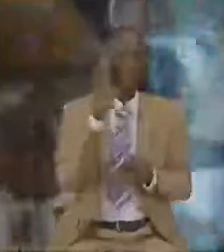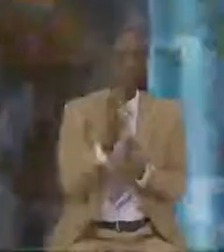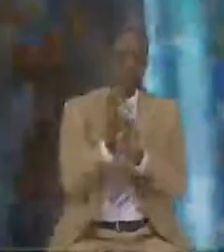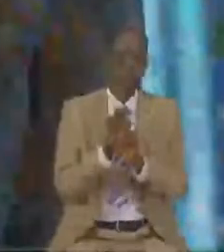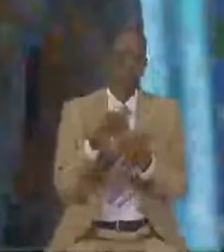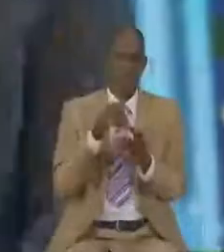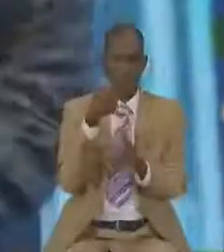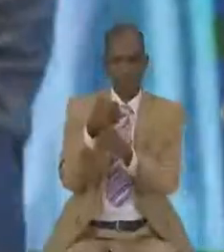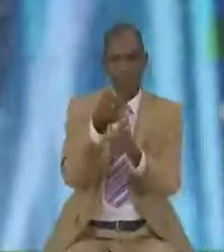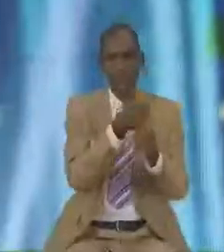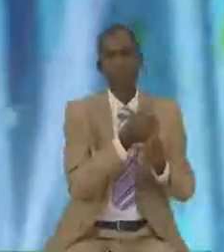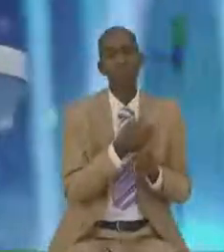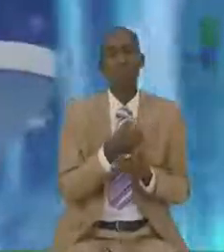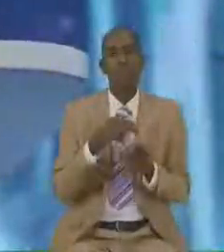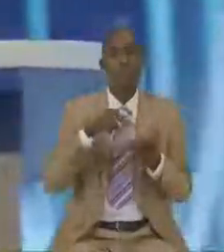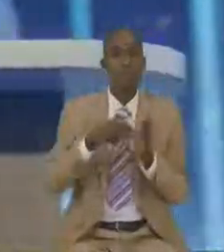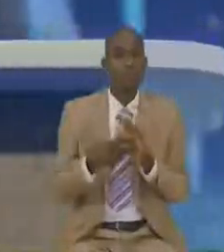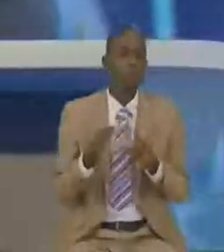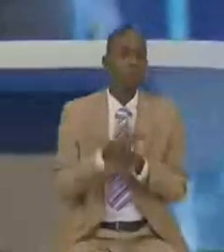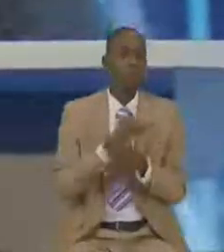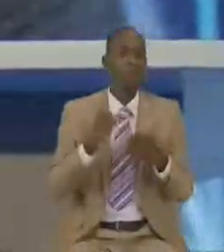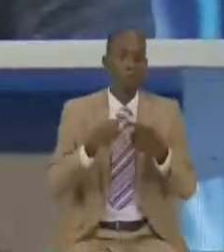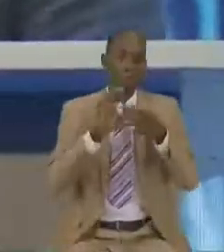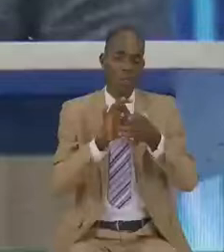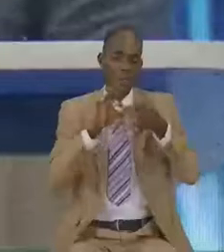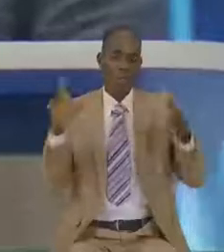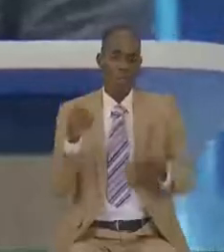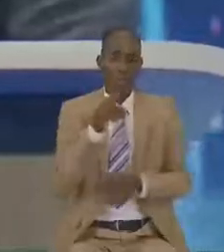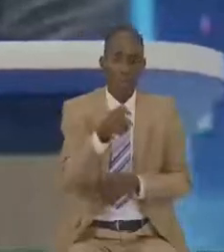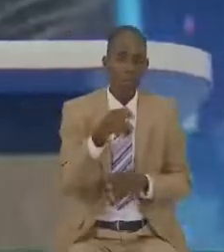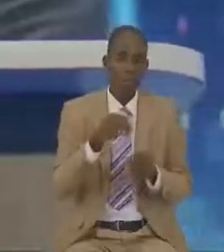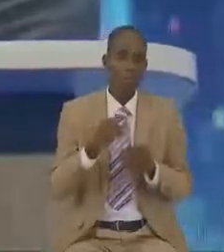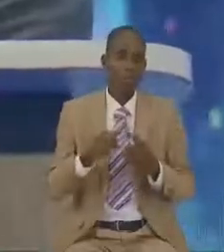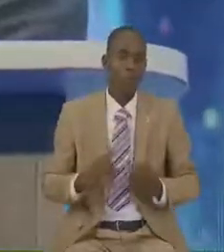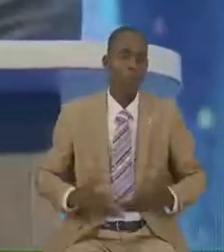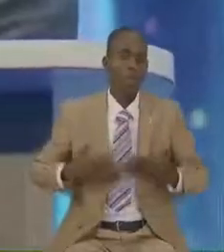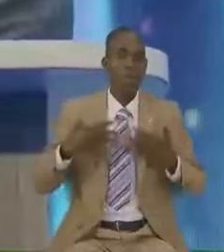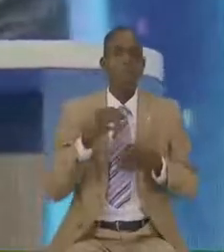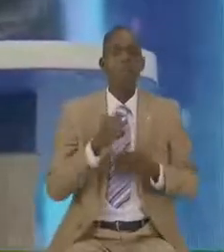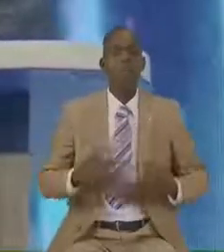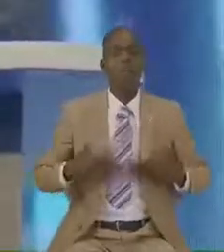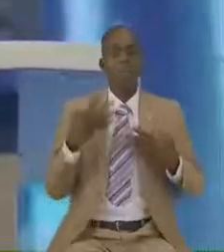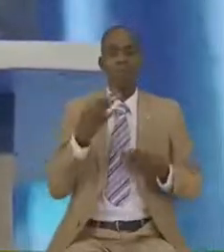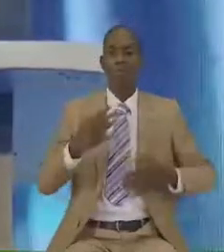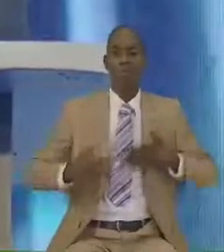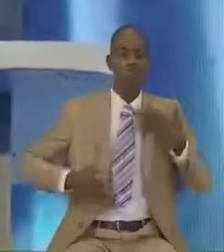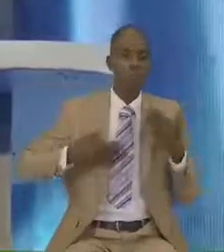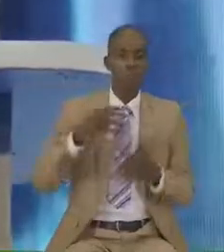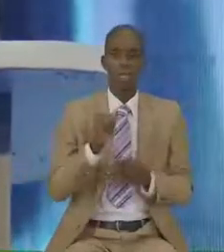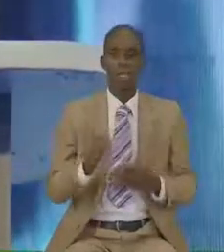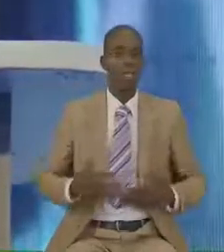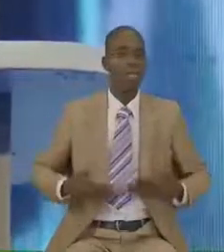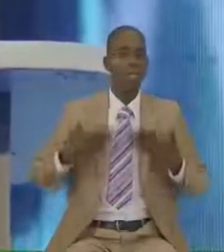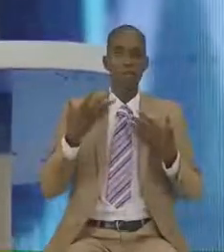Personnelle, tu l'auras pour toi-même, déterminé, et pour te libérer. Et tu auras une